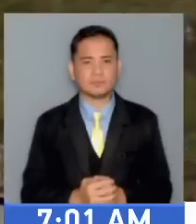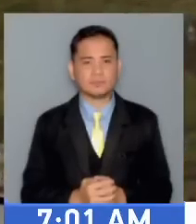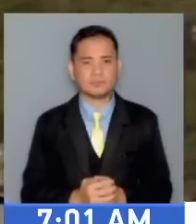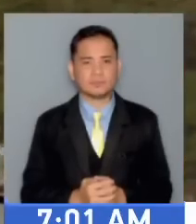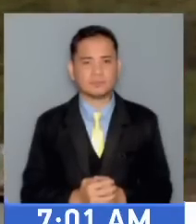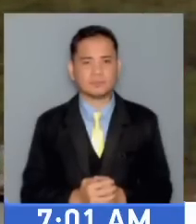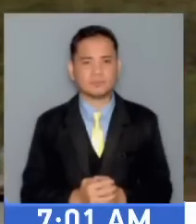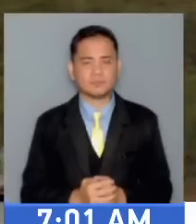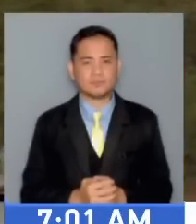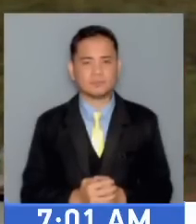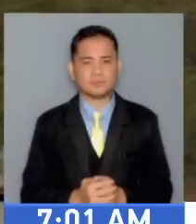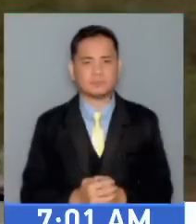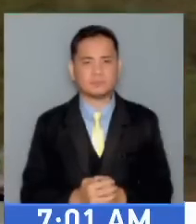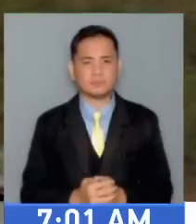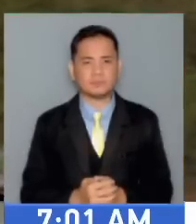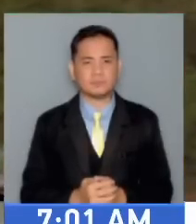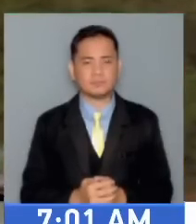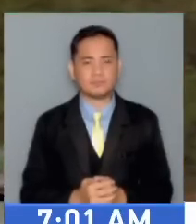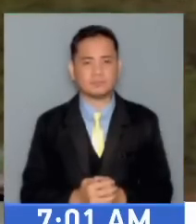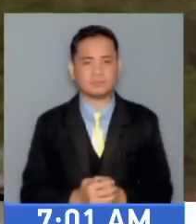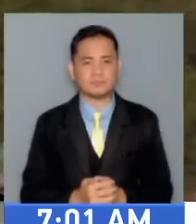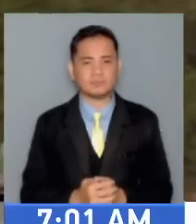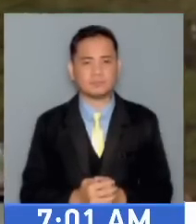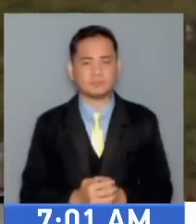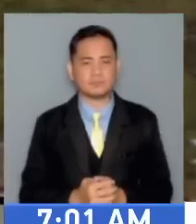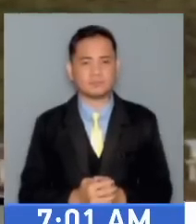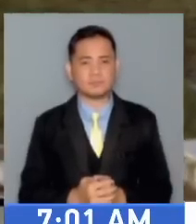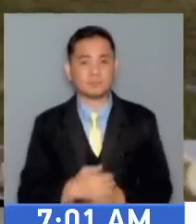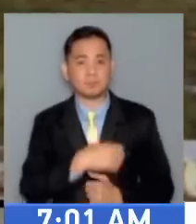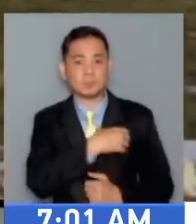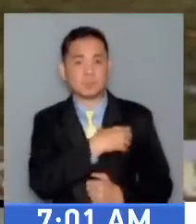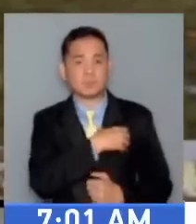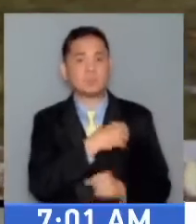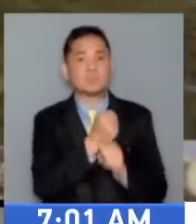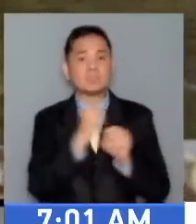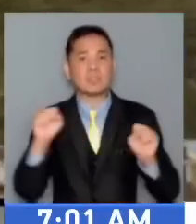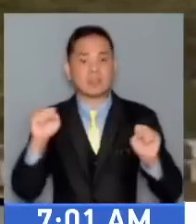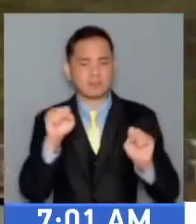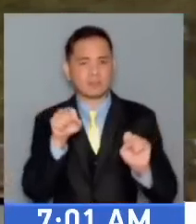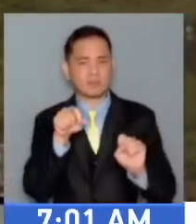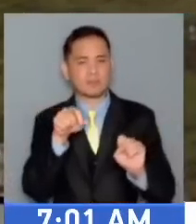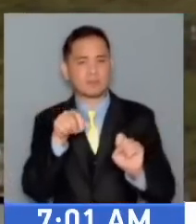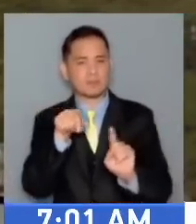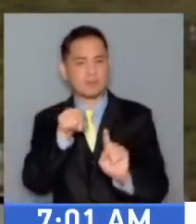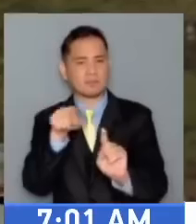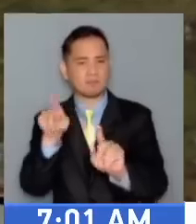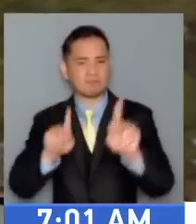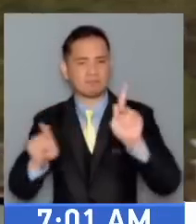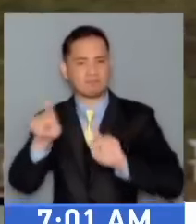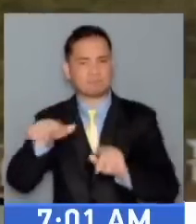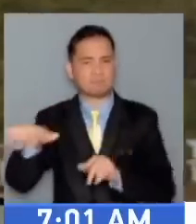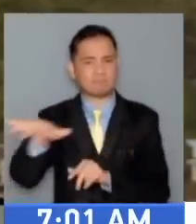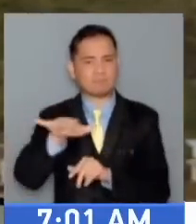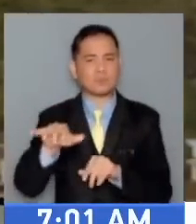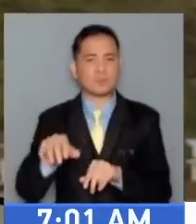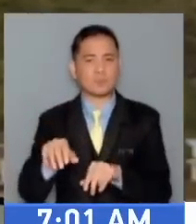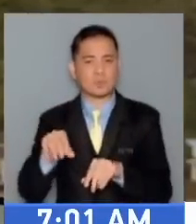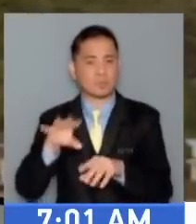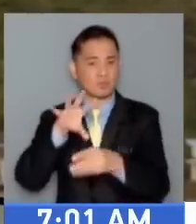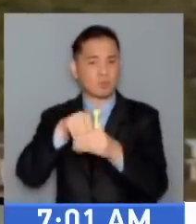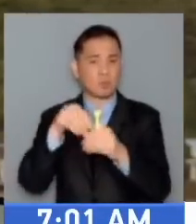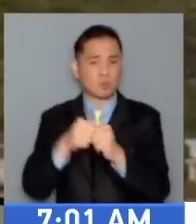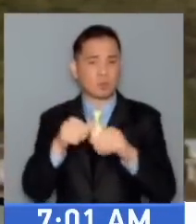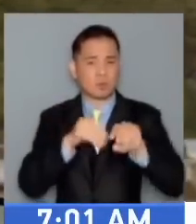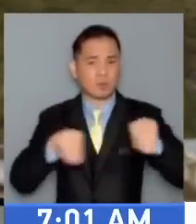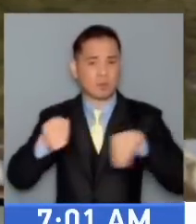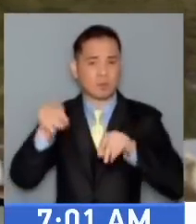Nirescue ng pulisya ang mga muni biktima ng human trafficking na nagtatrabaho sa isang compound sa Las Piñas. Kabilang sa kanila mga dayuhan. May unang balita